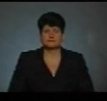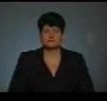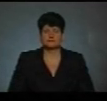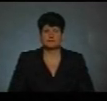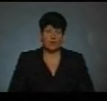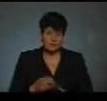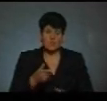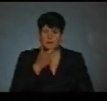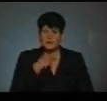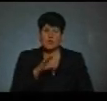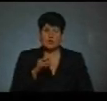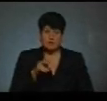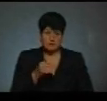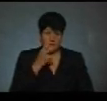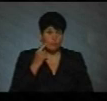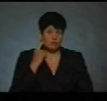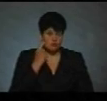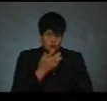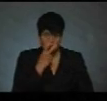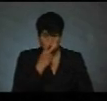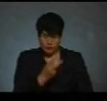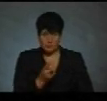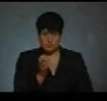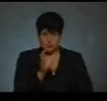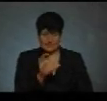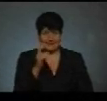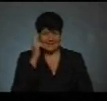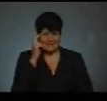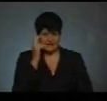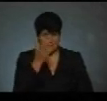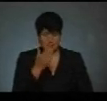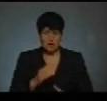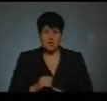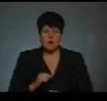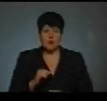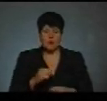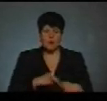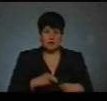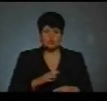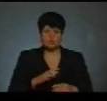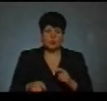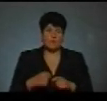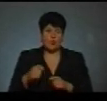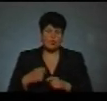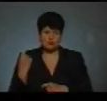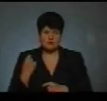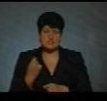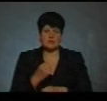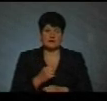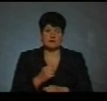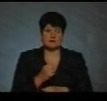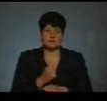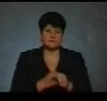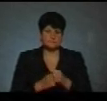Ось, пане Олександре, ми почули і побачили сюжет наших київських колег про те, що було непоодинокі порушення великодніх